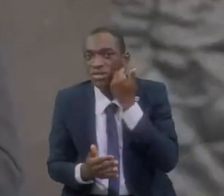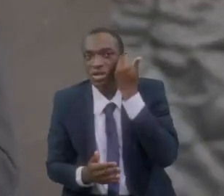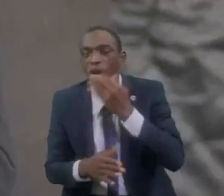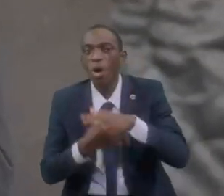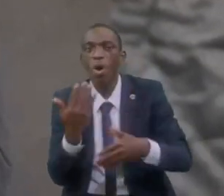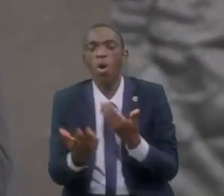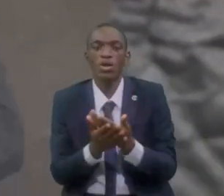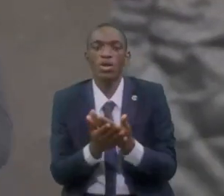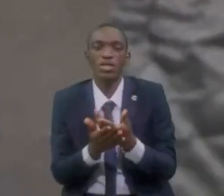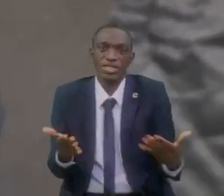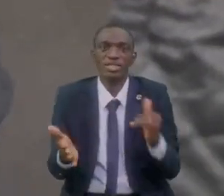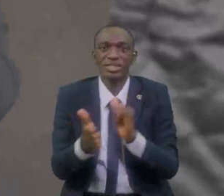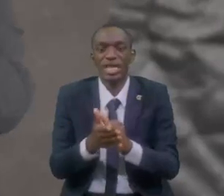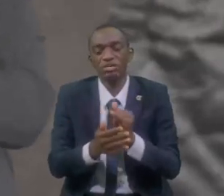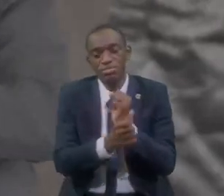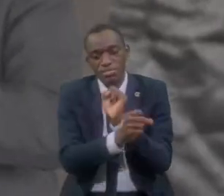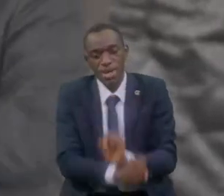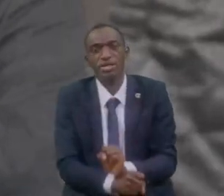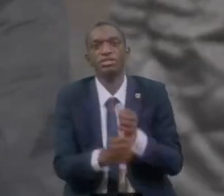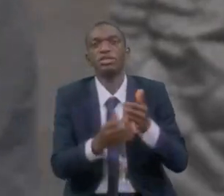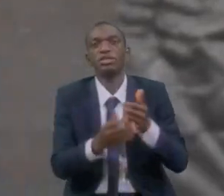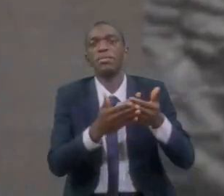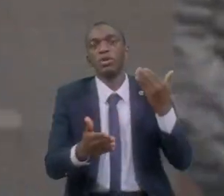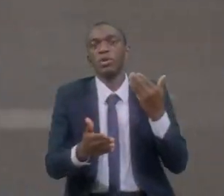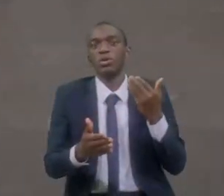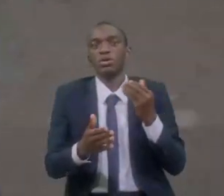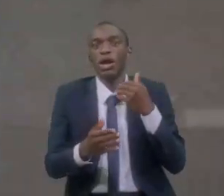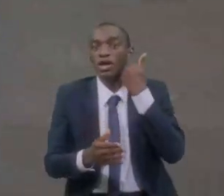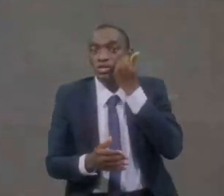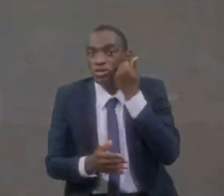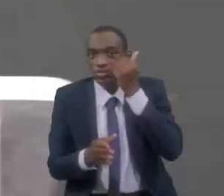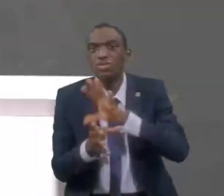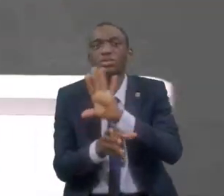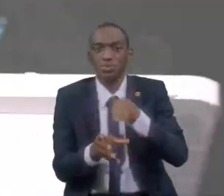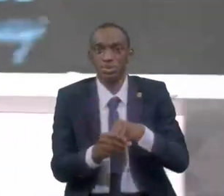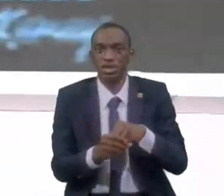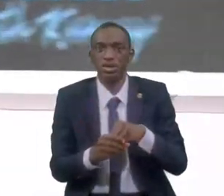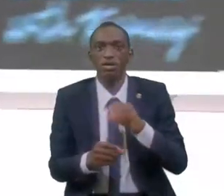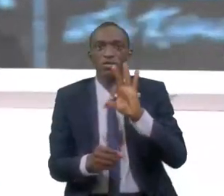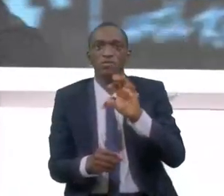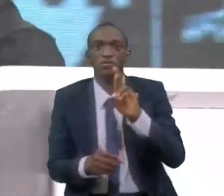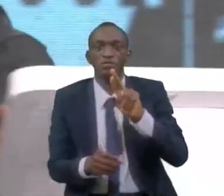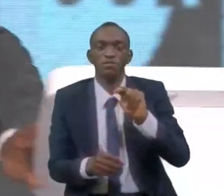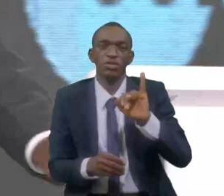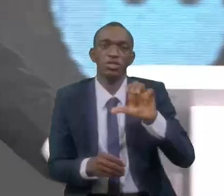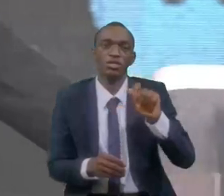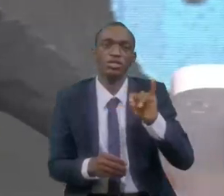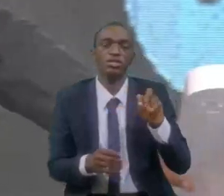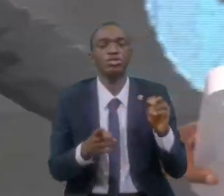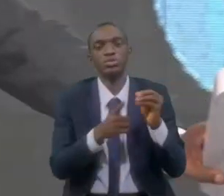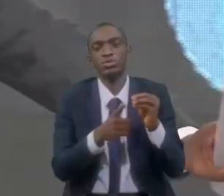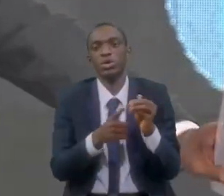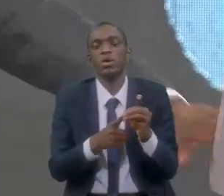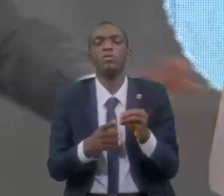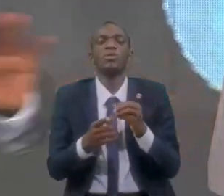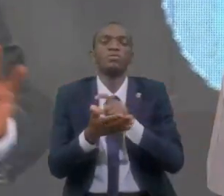des choses qui te libéraient. L'adultère y compris, la fornication également y compris. Que